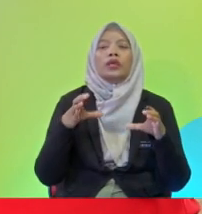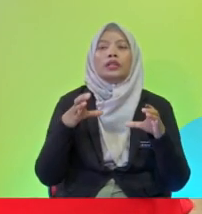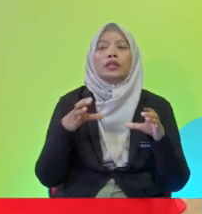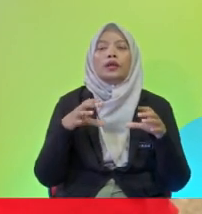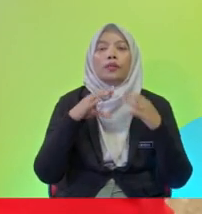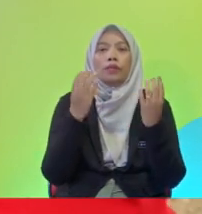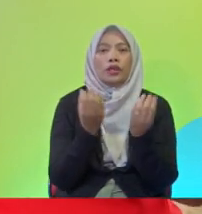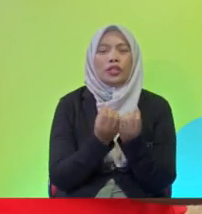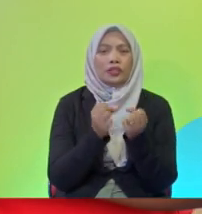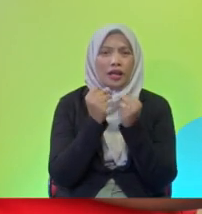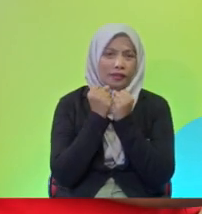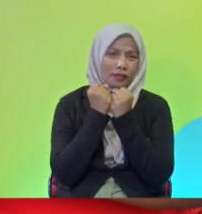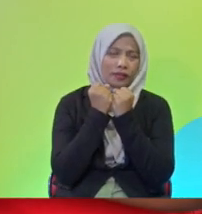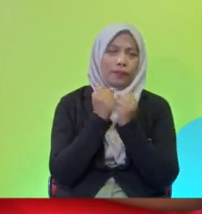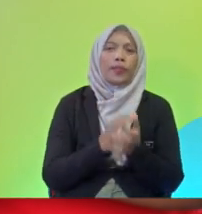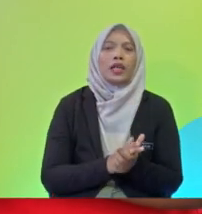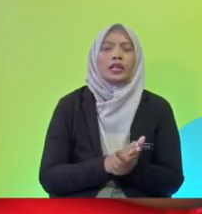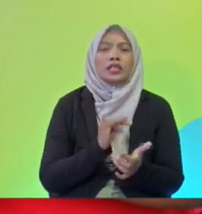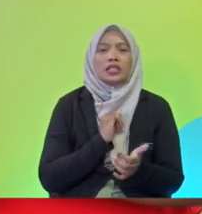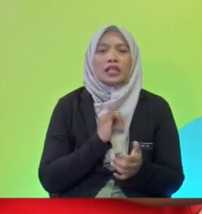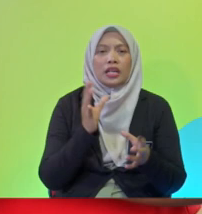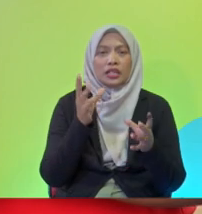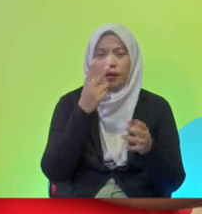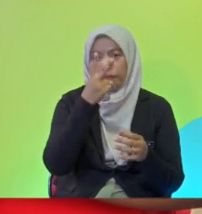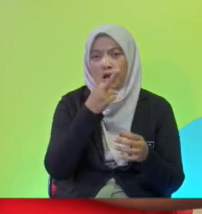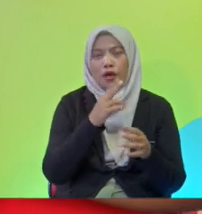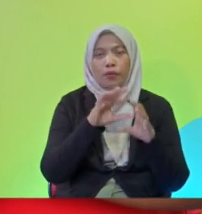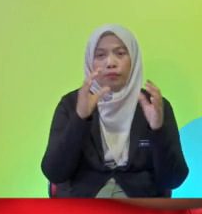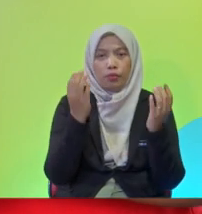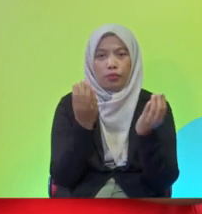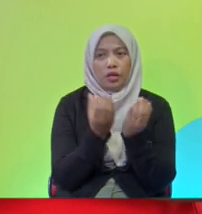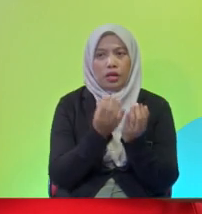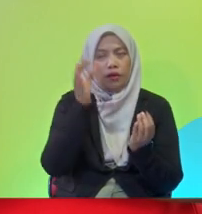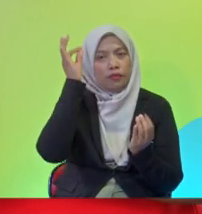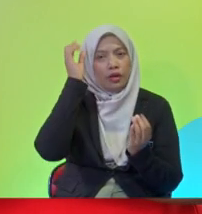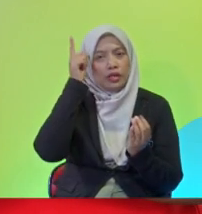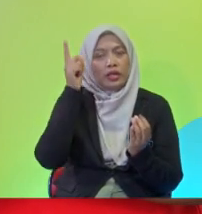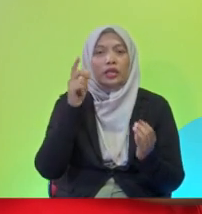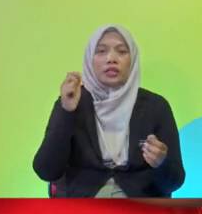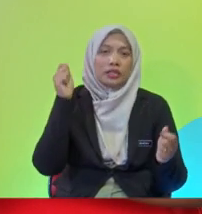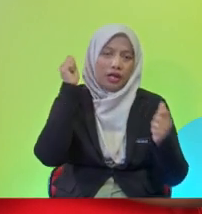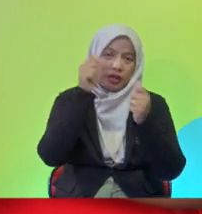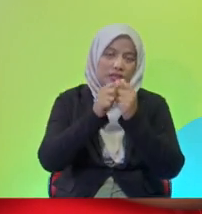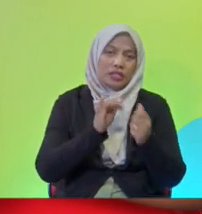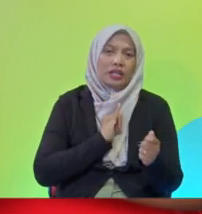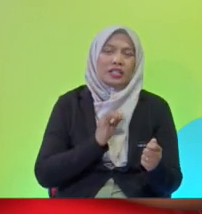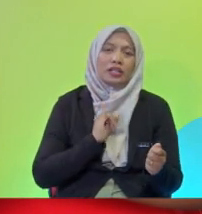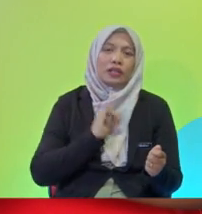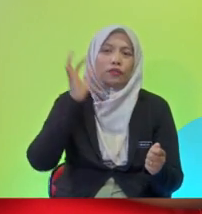tu? Yang kamu pegang bola, kamu menahan bola tadi? Sebenarnya, saya nampak bola Fadil terus ke arah saya dan saya